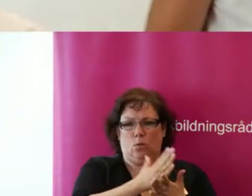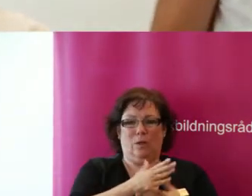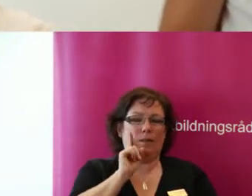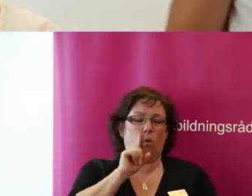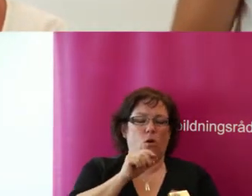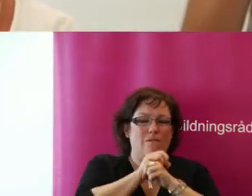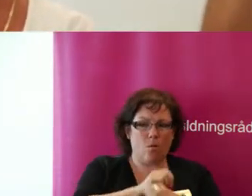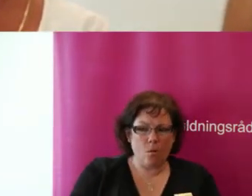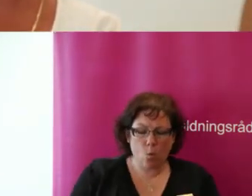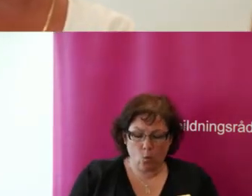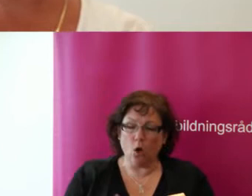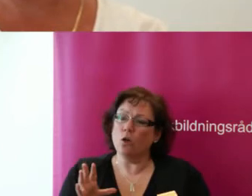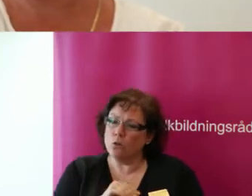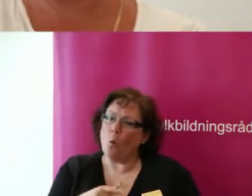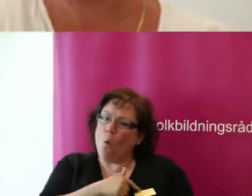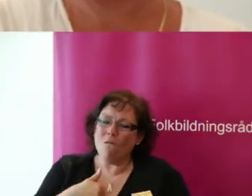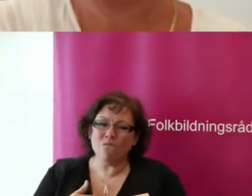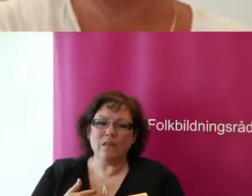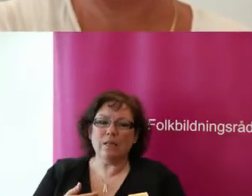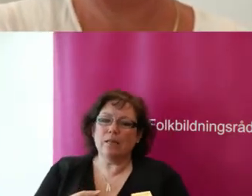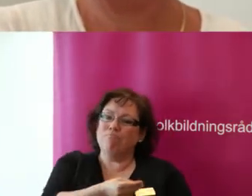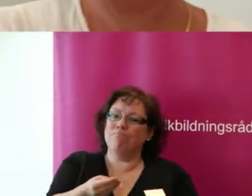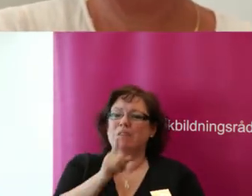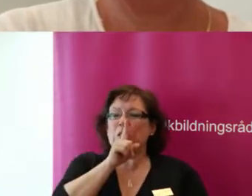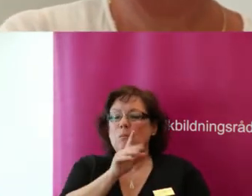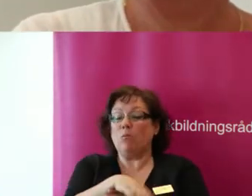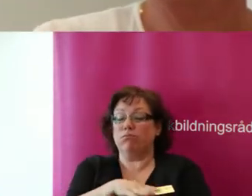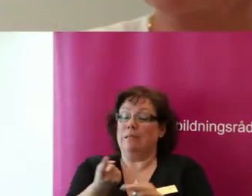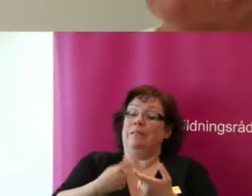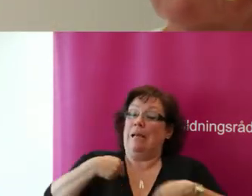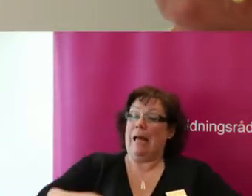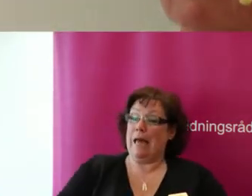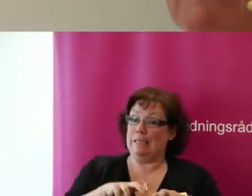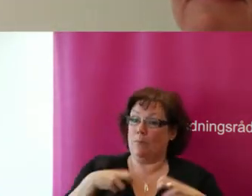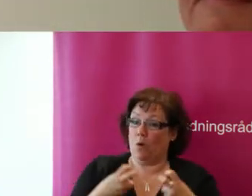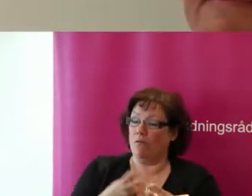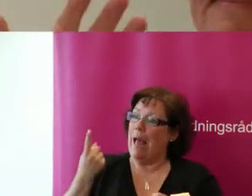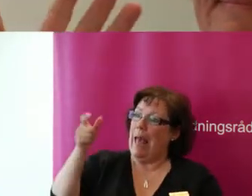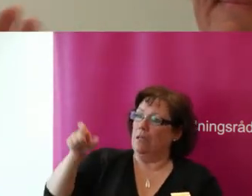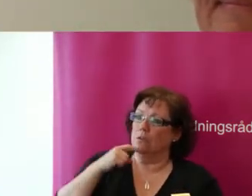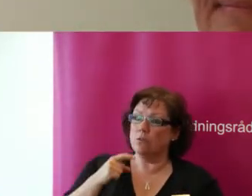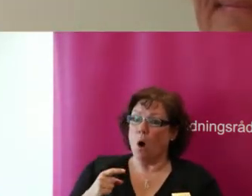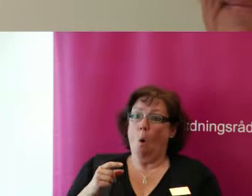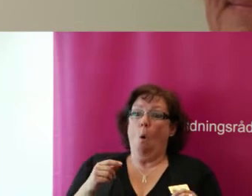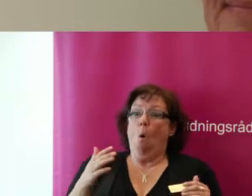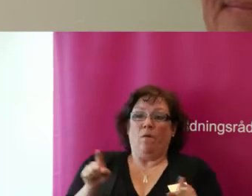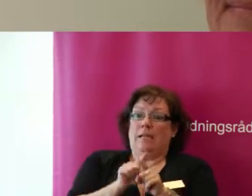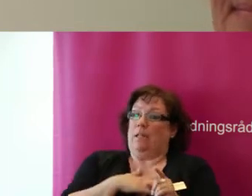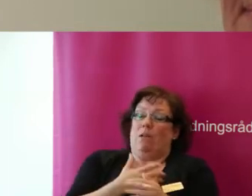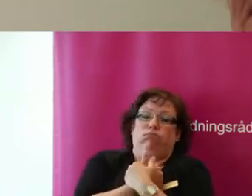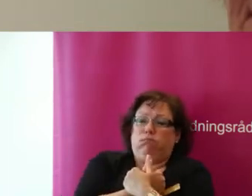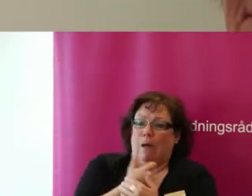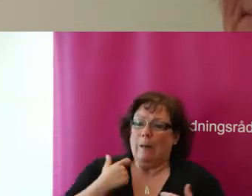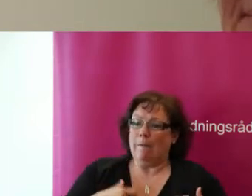då lämnade jag ut även en liten flyers för det här seminariet. Åh, sa hon, vill nästan liksom krama om mig, sa hon.